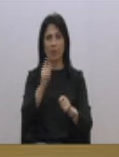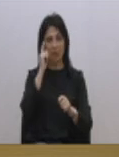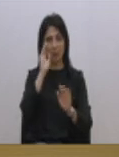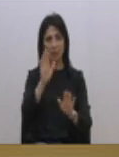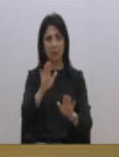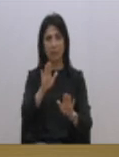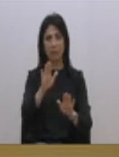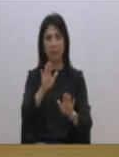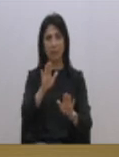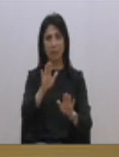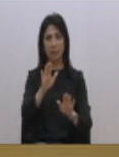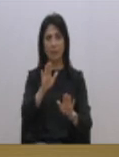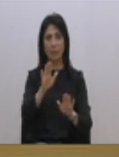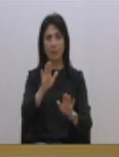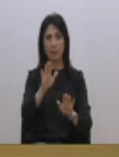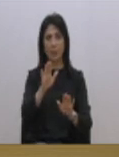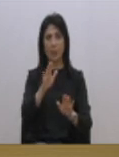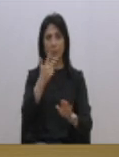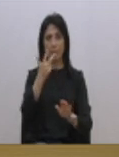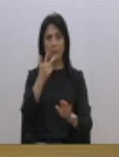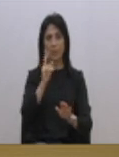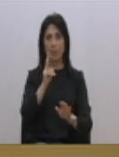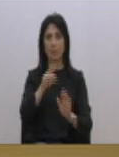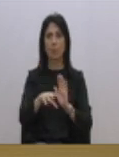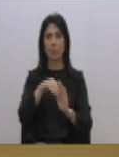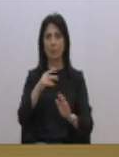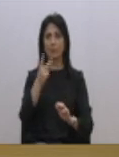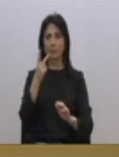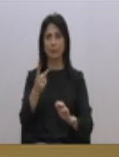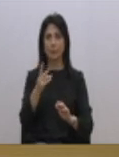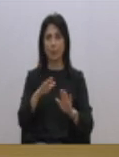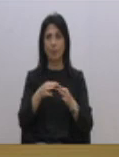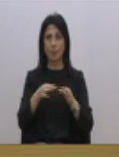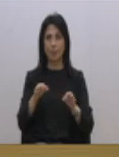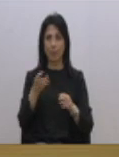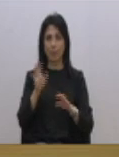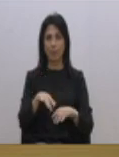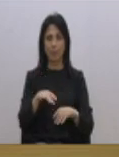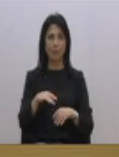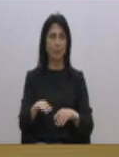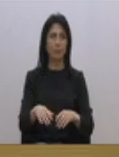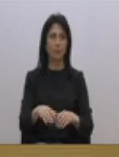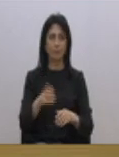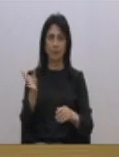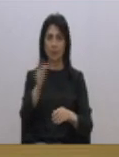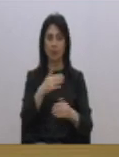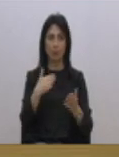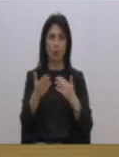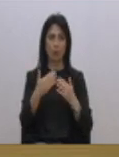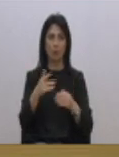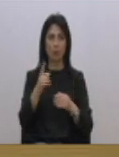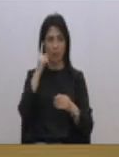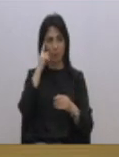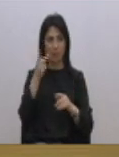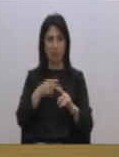დაფიქრდეთ. სამი კანდიდატი არჩეული არის, ორი ვაკანსია არის კიდე დარჩენილი. Da, ყველას მოგიწოდებთ, რომ